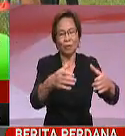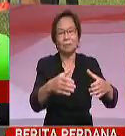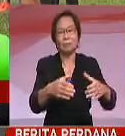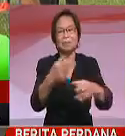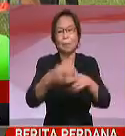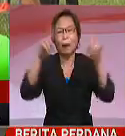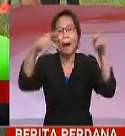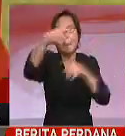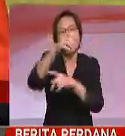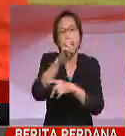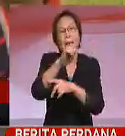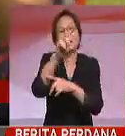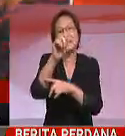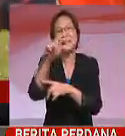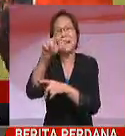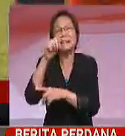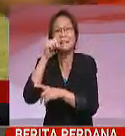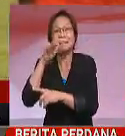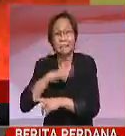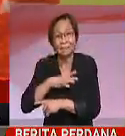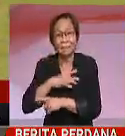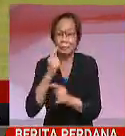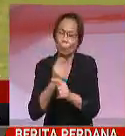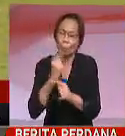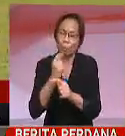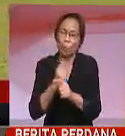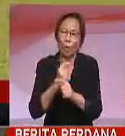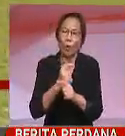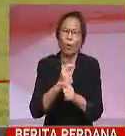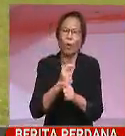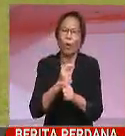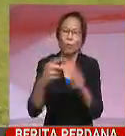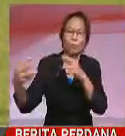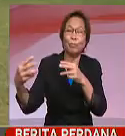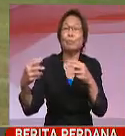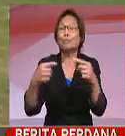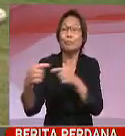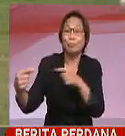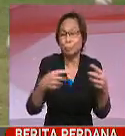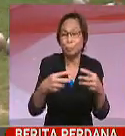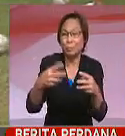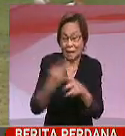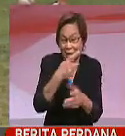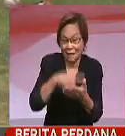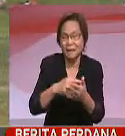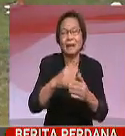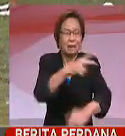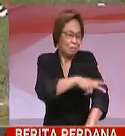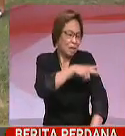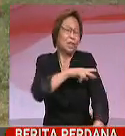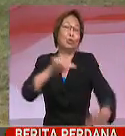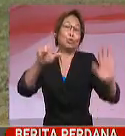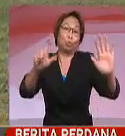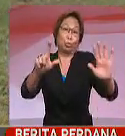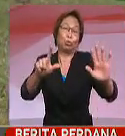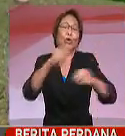julukan Pantera Ladies itu berjaya kekal dalam saingan Siri Asia Rugby musim ini selepas berada pada ranking ketujuh.